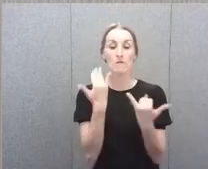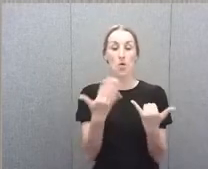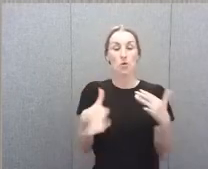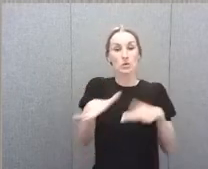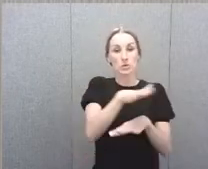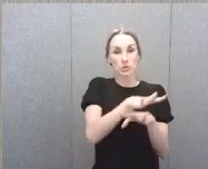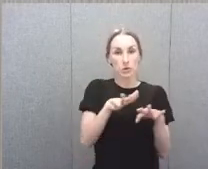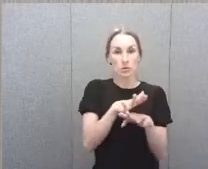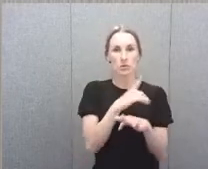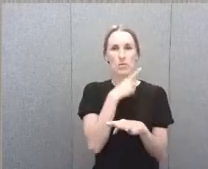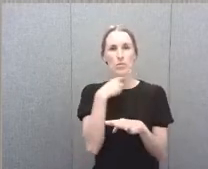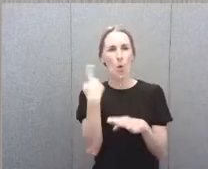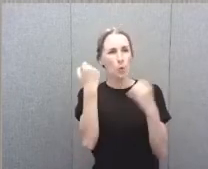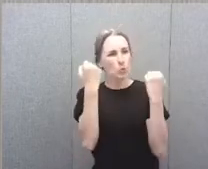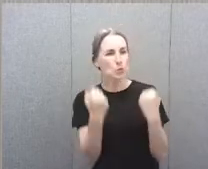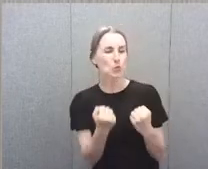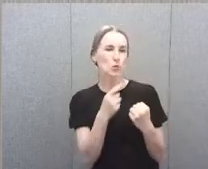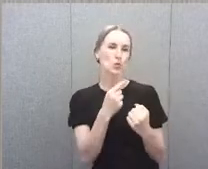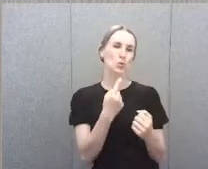это